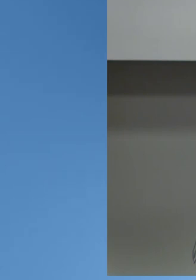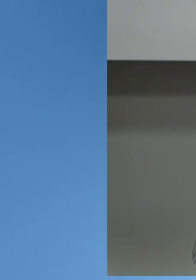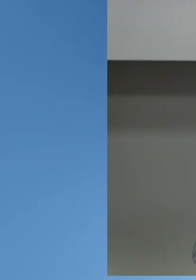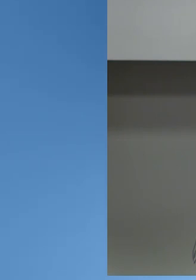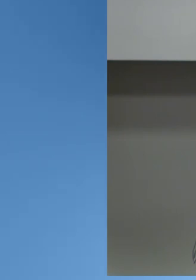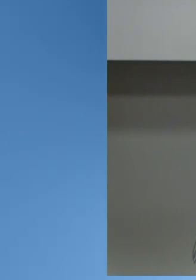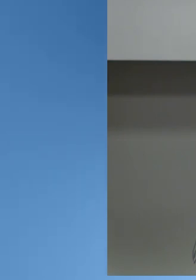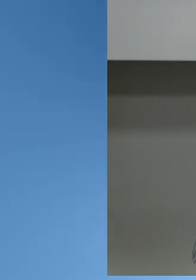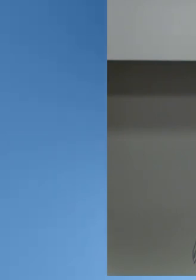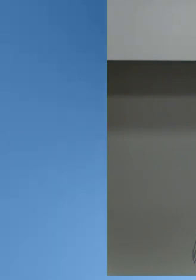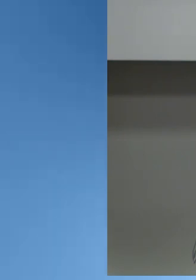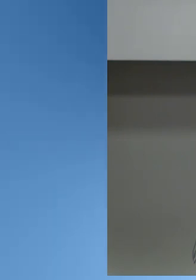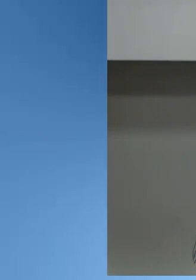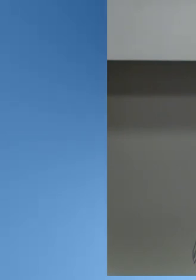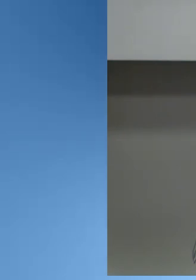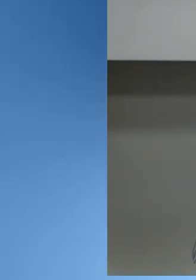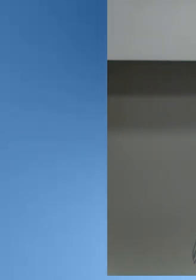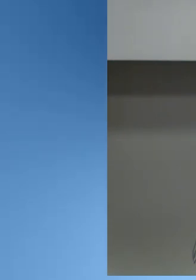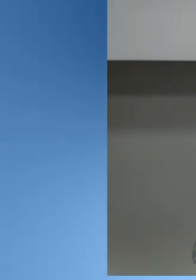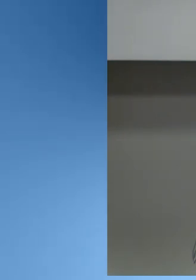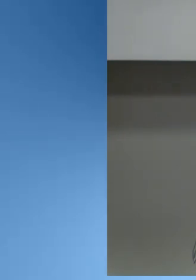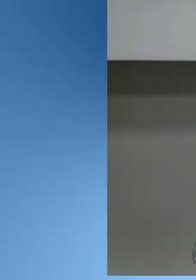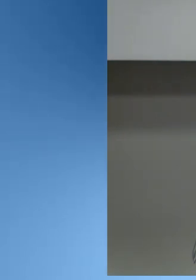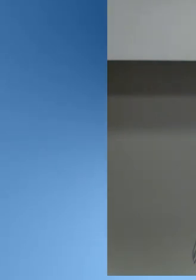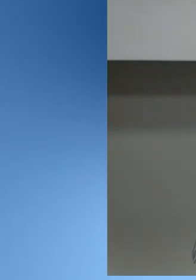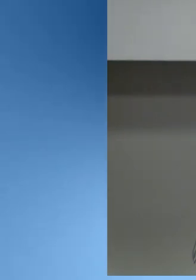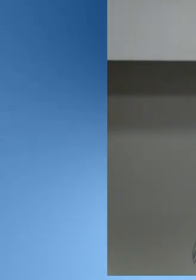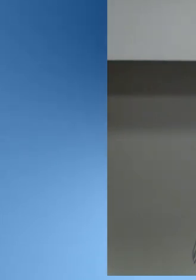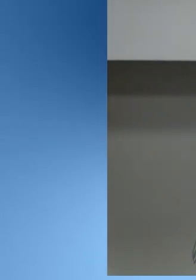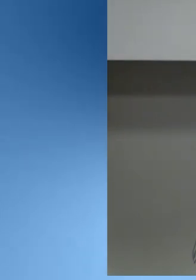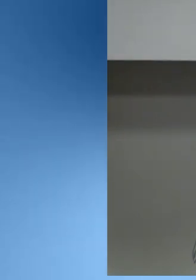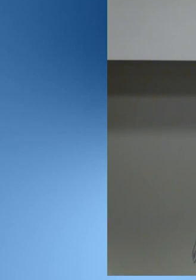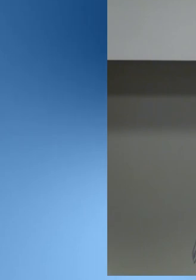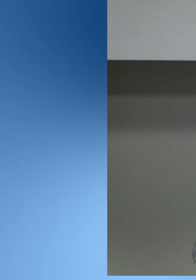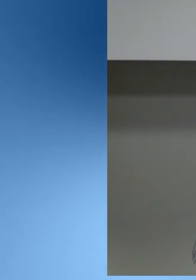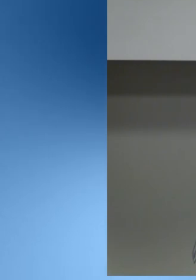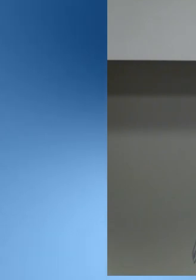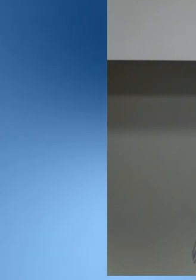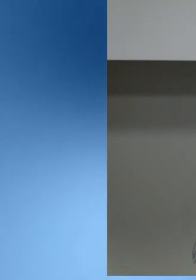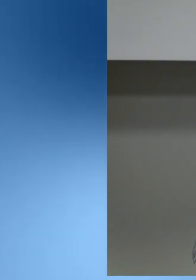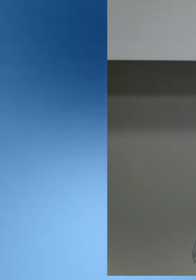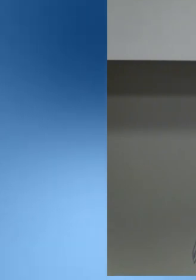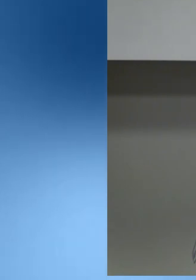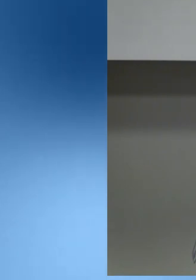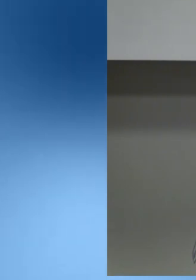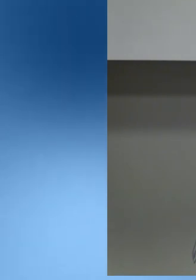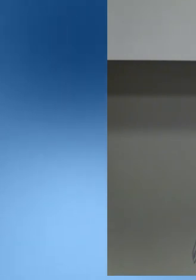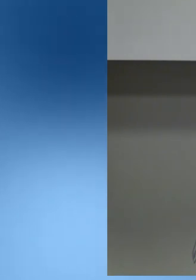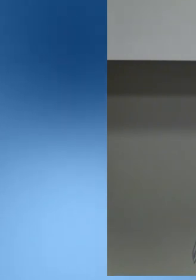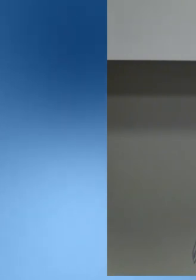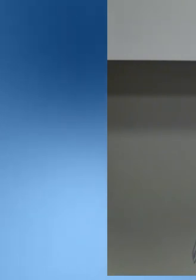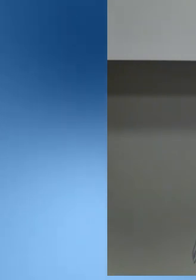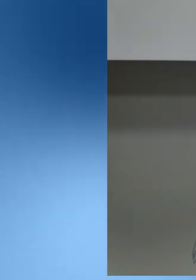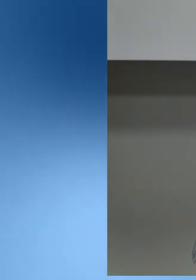ce spazer non très bien donc voilà ça va nous permettre de